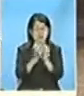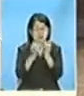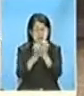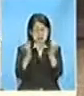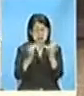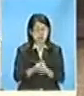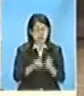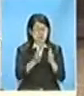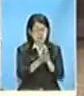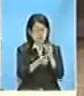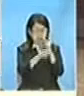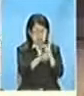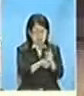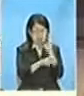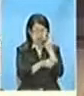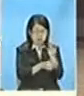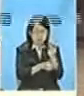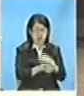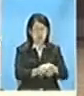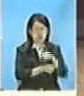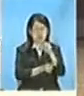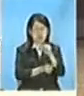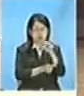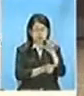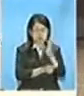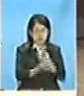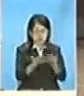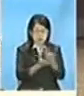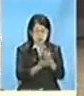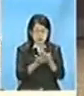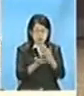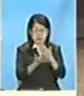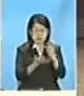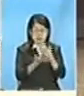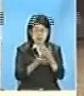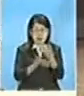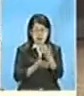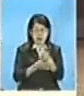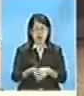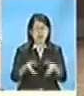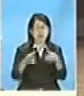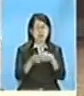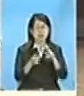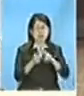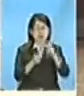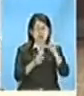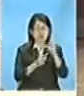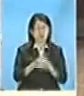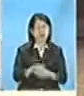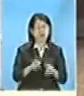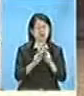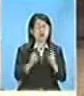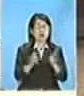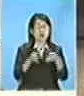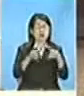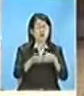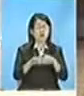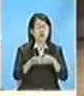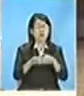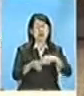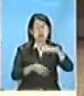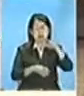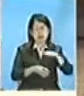าณวุฒิสภาและคณะกรรมการการพัฒนาสังคมเด็กเยาวชนผู้สูงอายุคนพิการและผู้ด้อยโอกาสวุฒิส